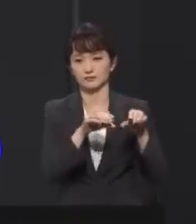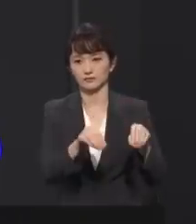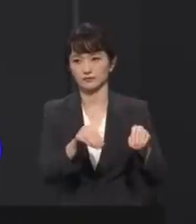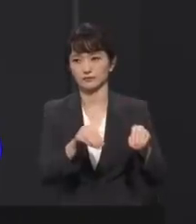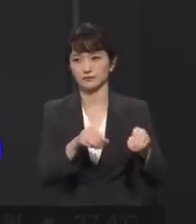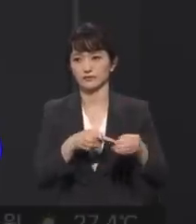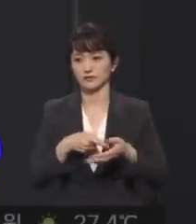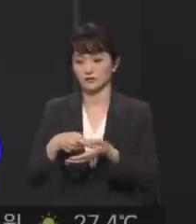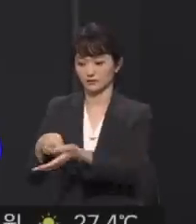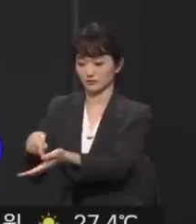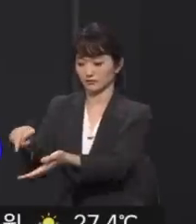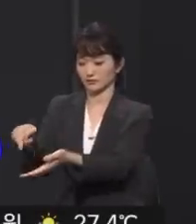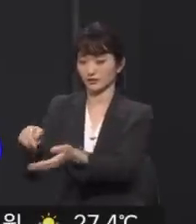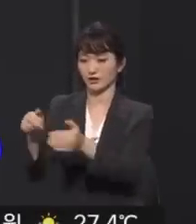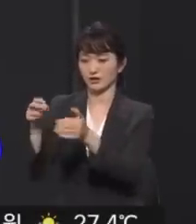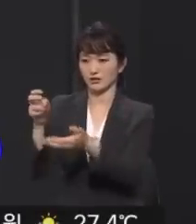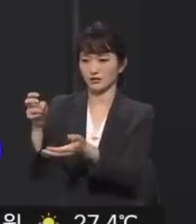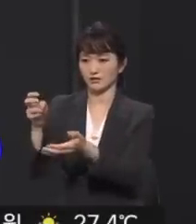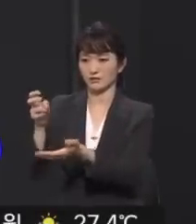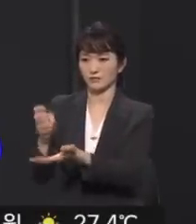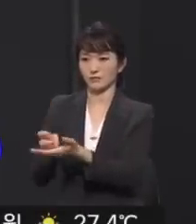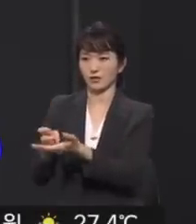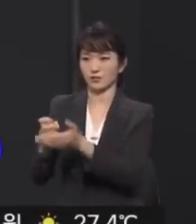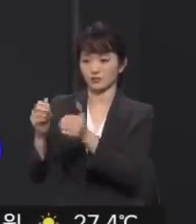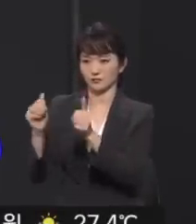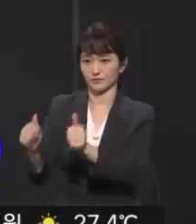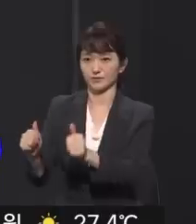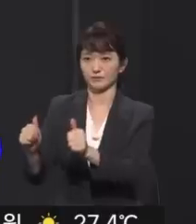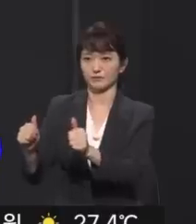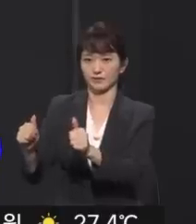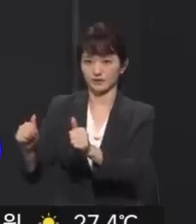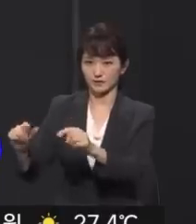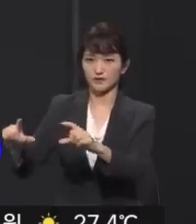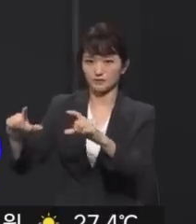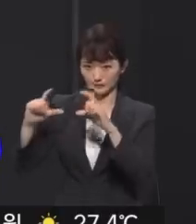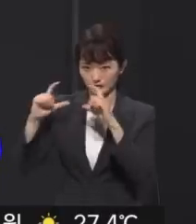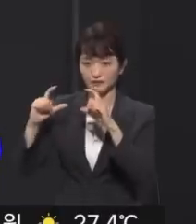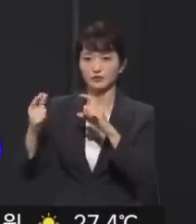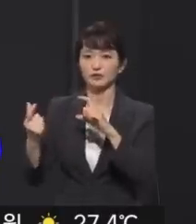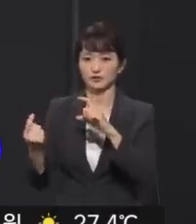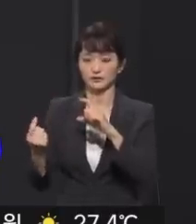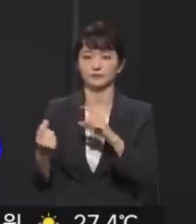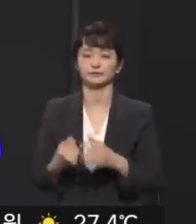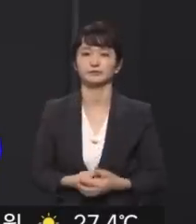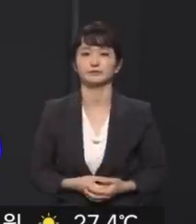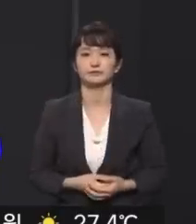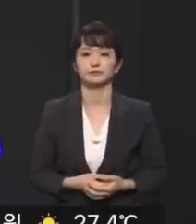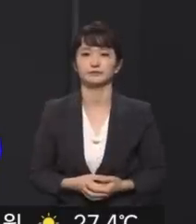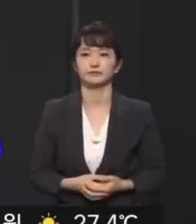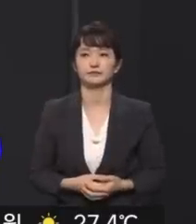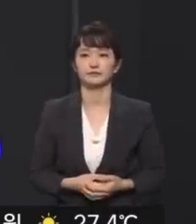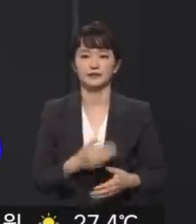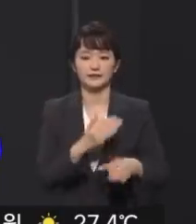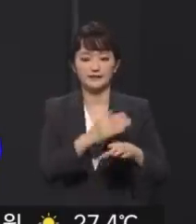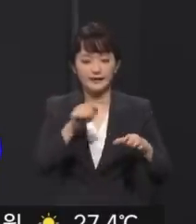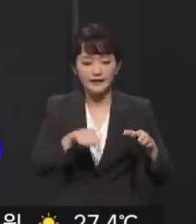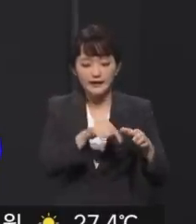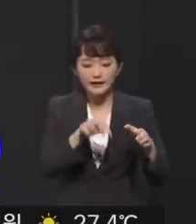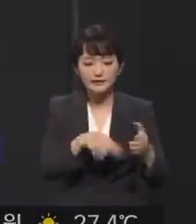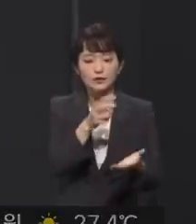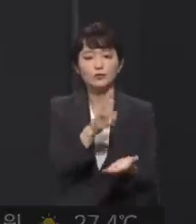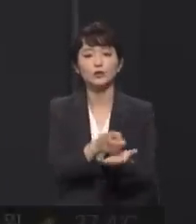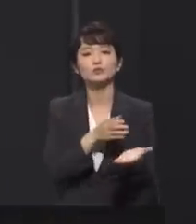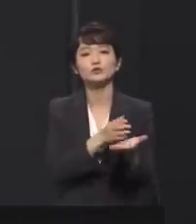거의 헌법재판 을 한 것 같다 생각이 들어요 정당 민주주의의 관련한 그래서 이 부분은 당에 있는 법률 전문가들이 충분히